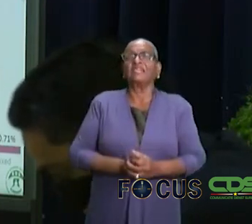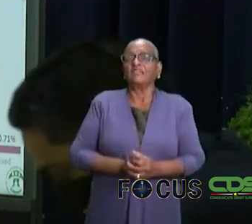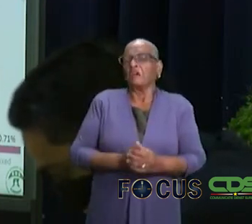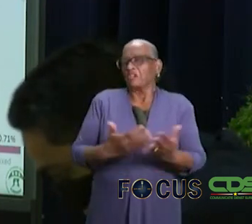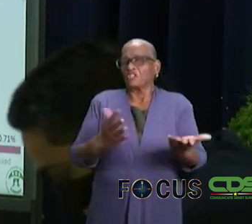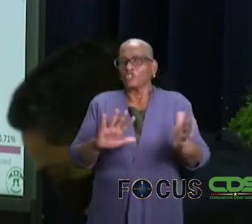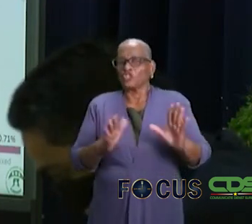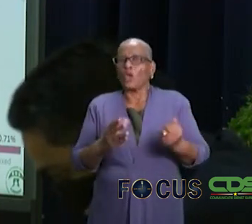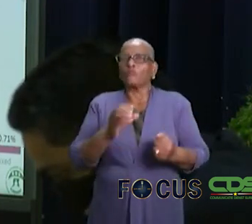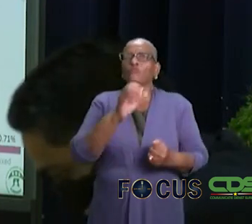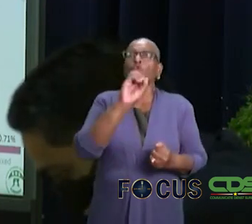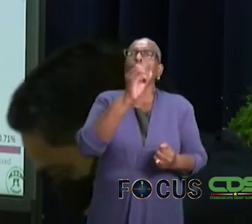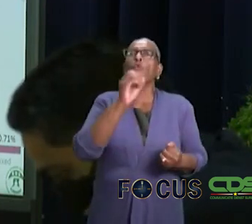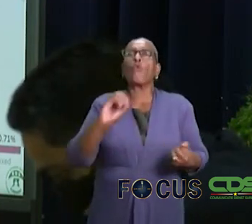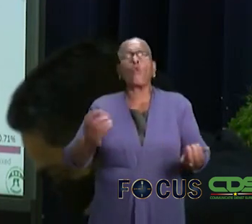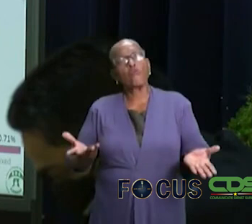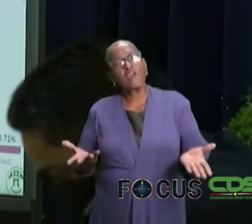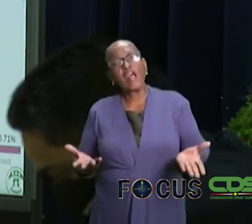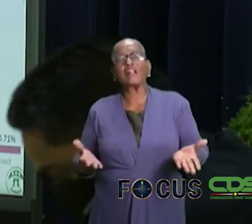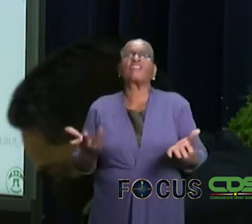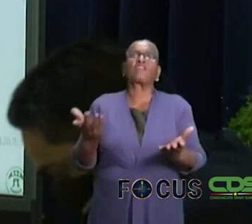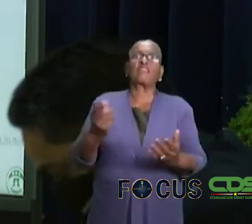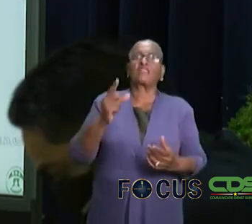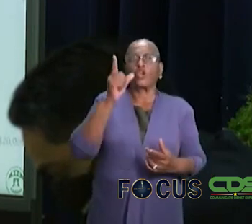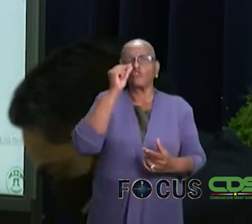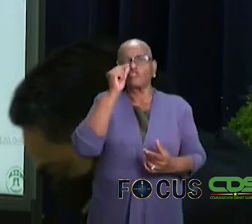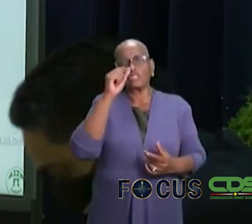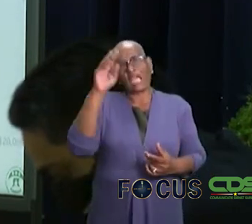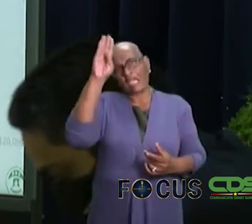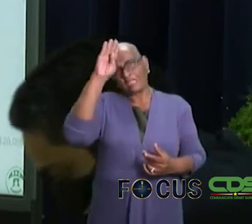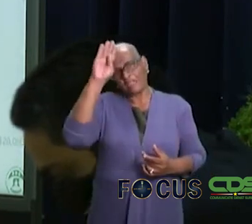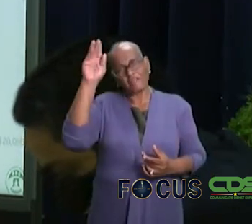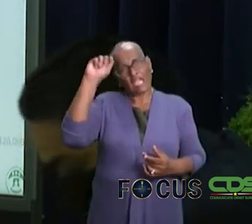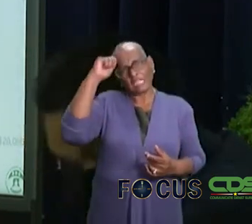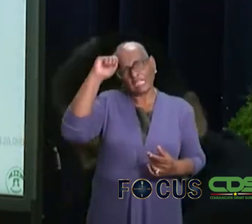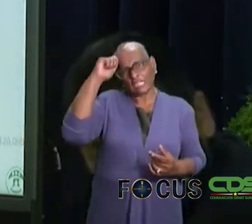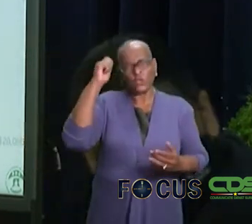wat het percentage is van de verschillende etnische groepen.